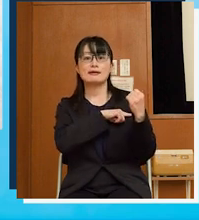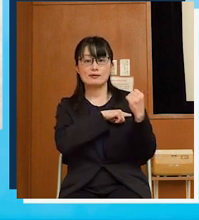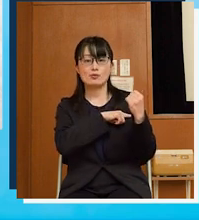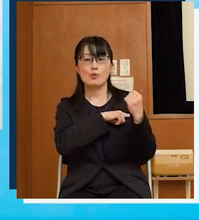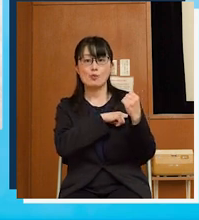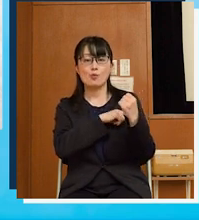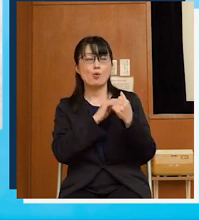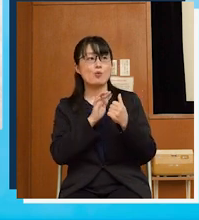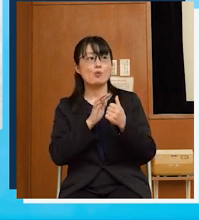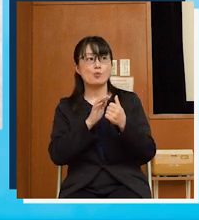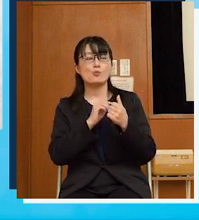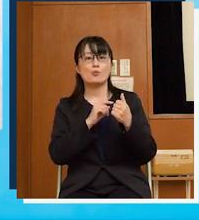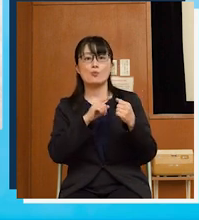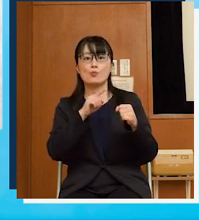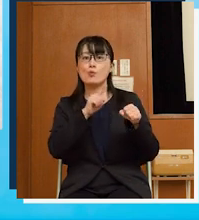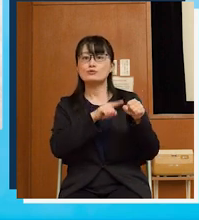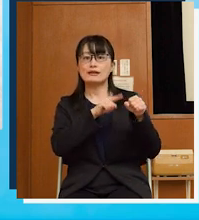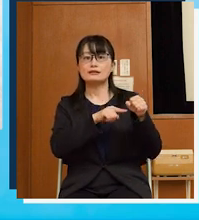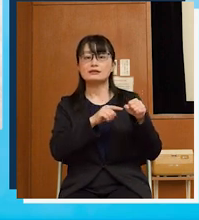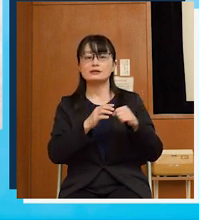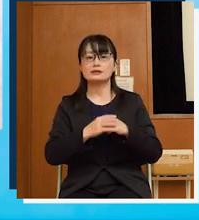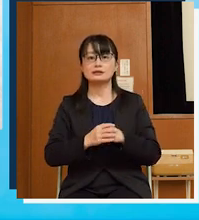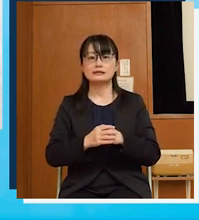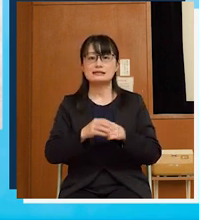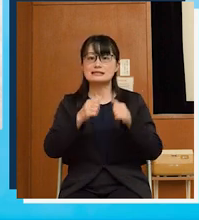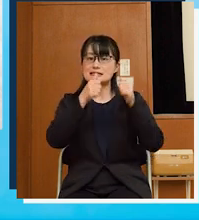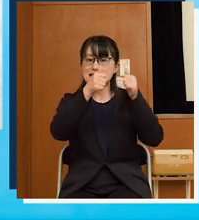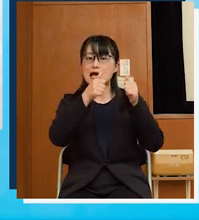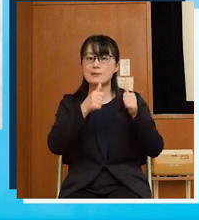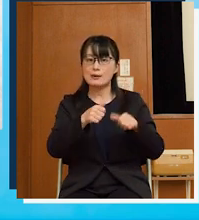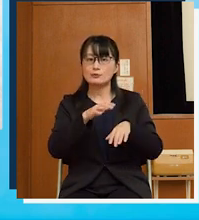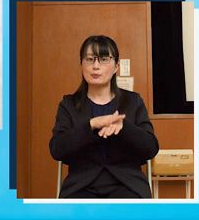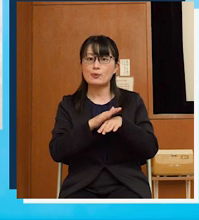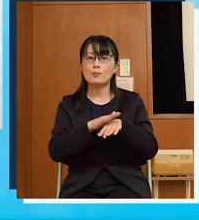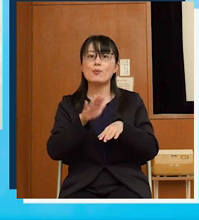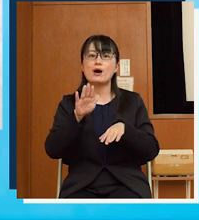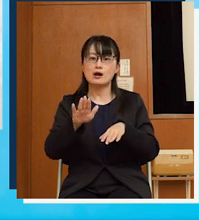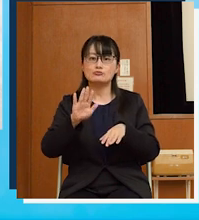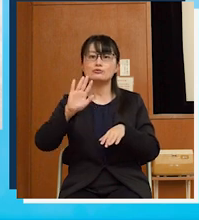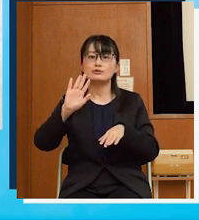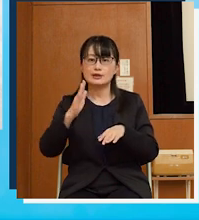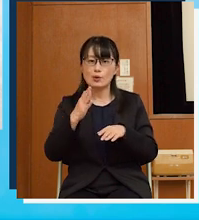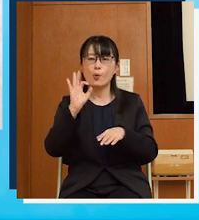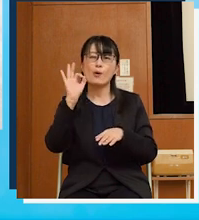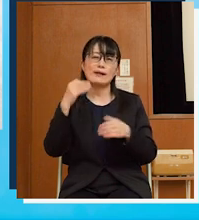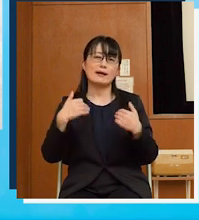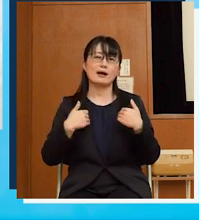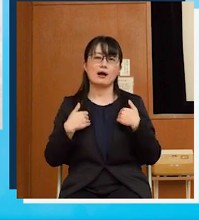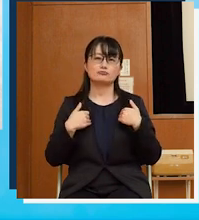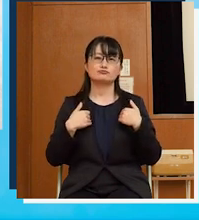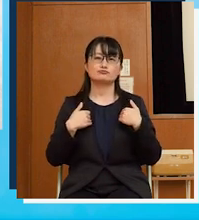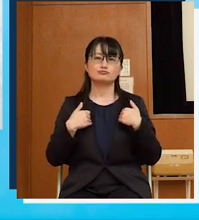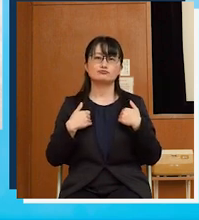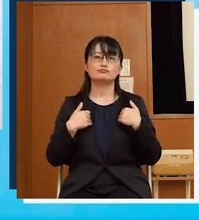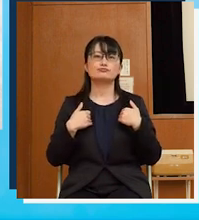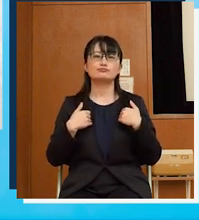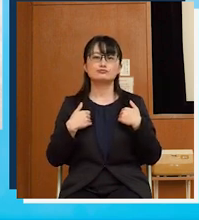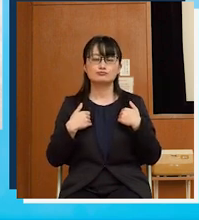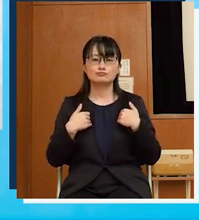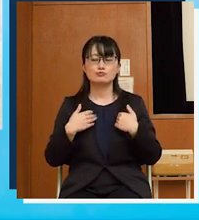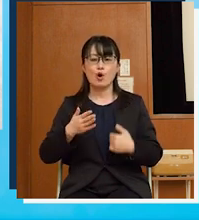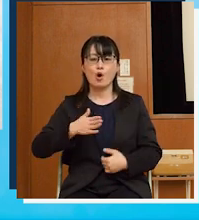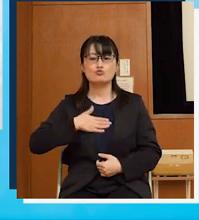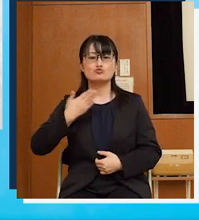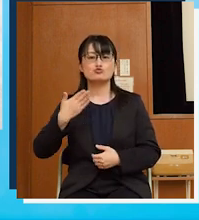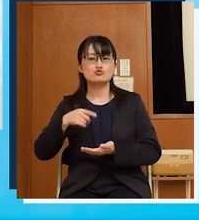するものですえ裁判という方法もありありますけどもやっぱり裁判にお金かかりますところが行政上の風申し立ての